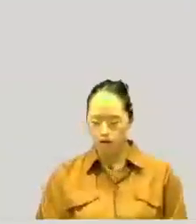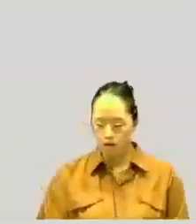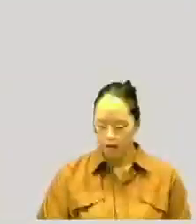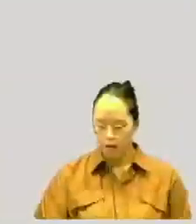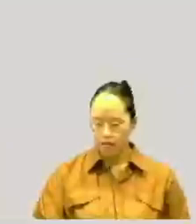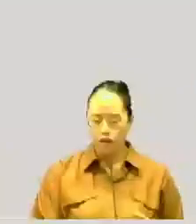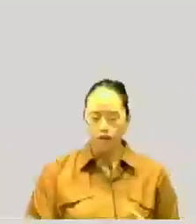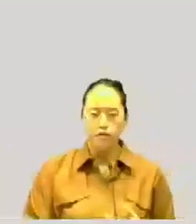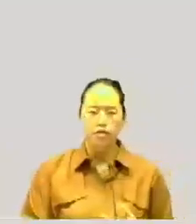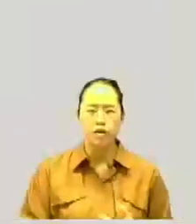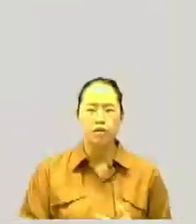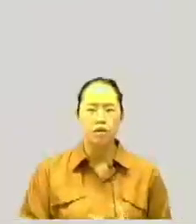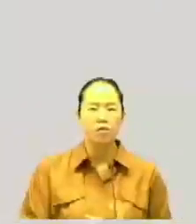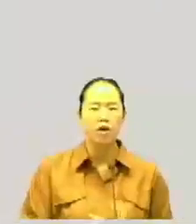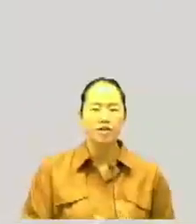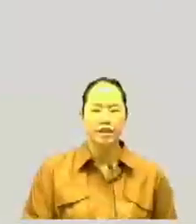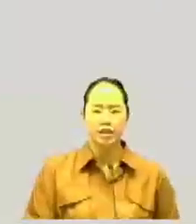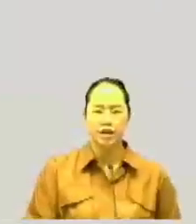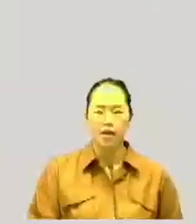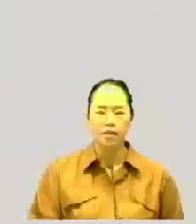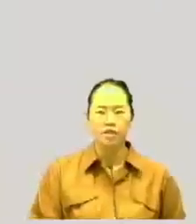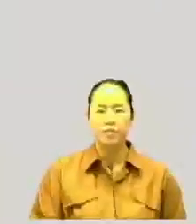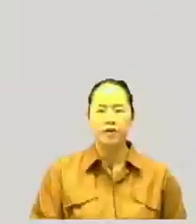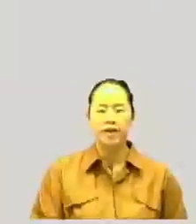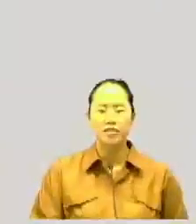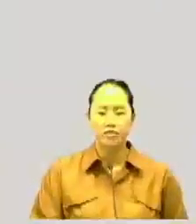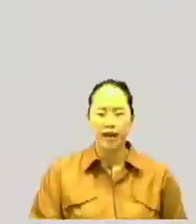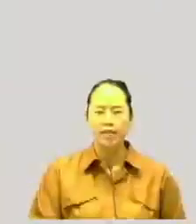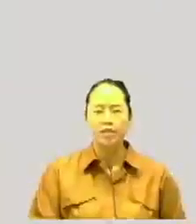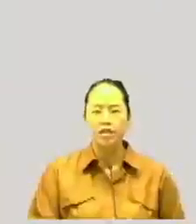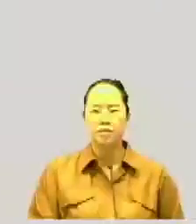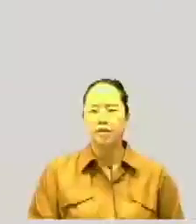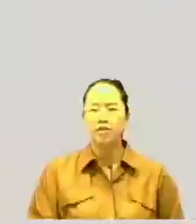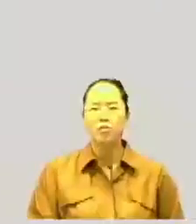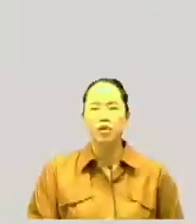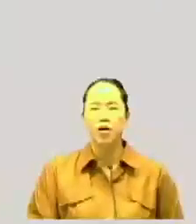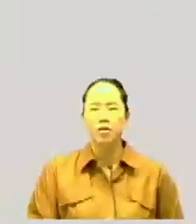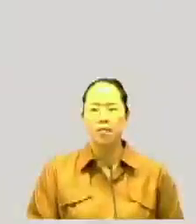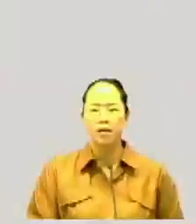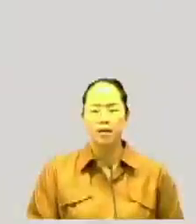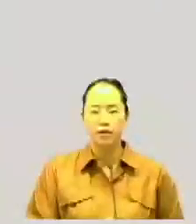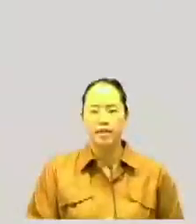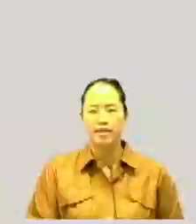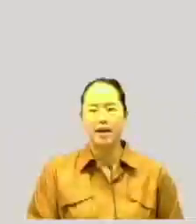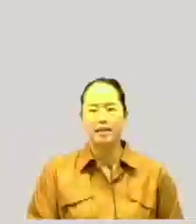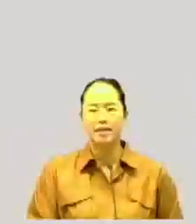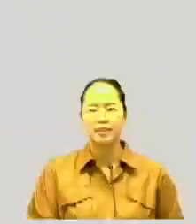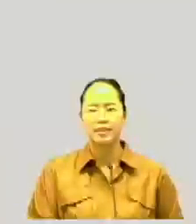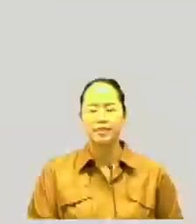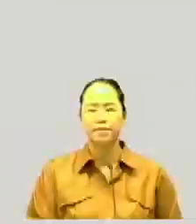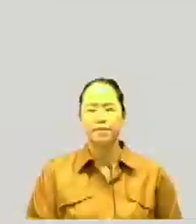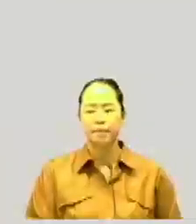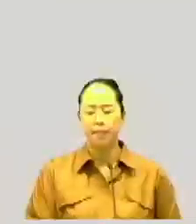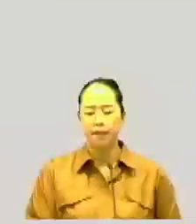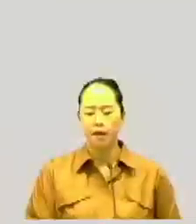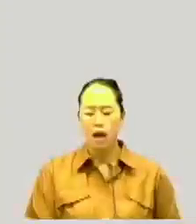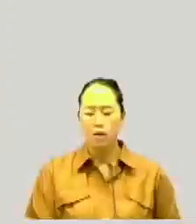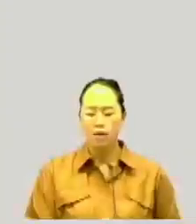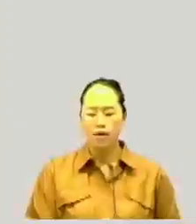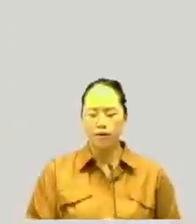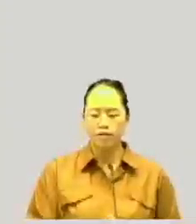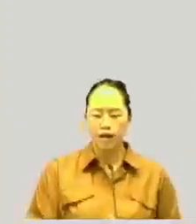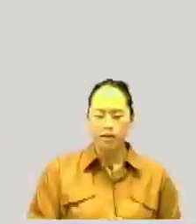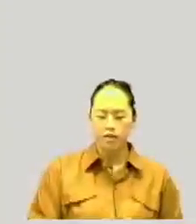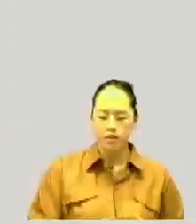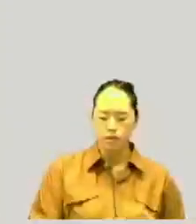然后同样呢，也可以不向我们彰显这个怜悯，也就想就直接公义的审判我